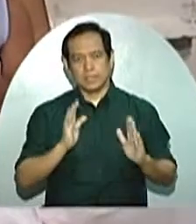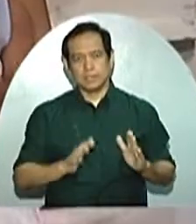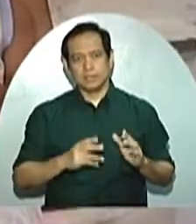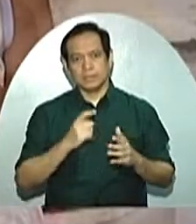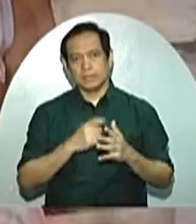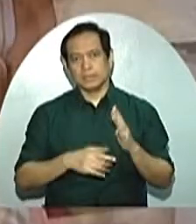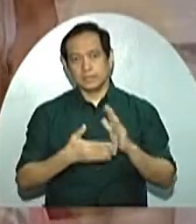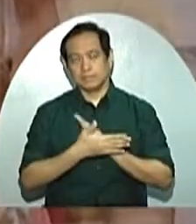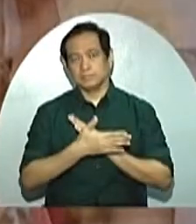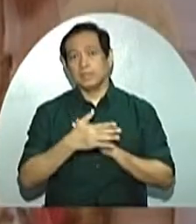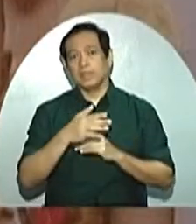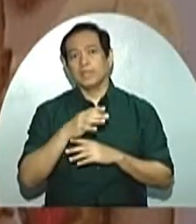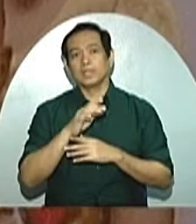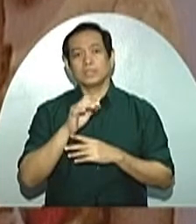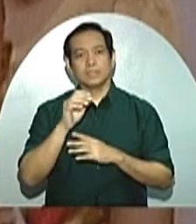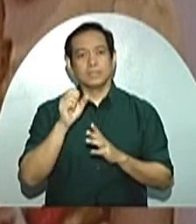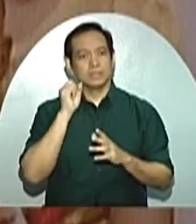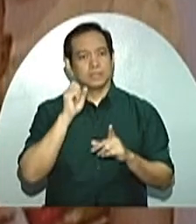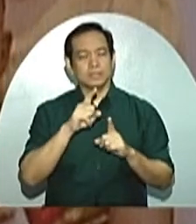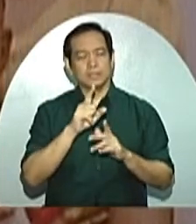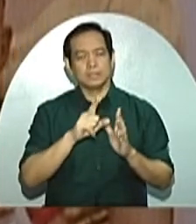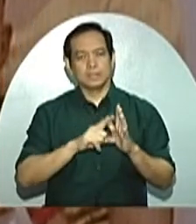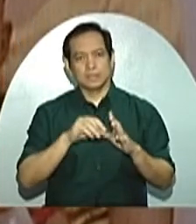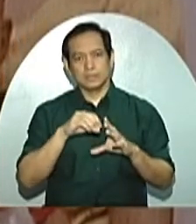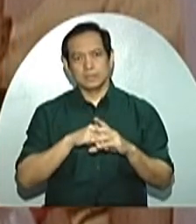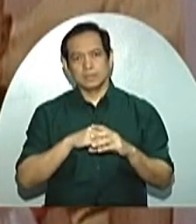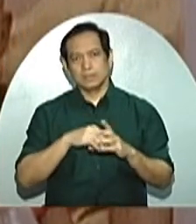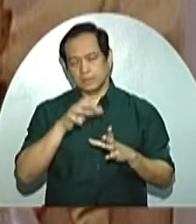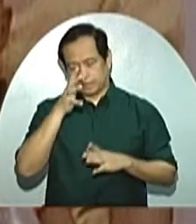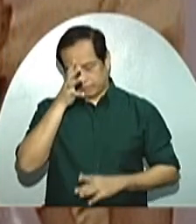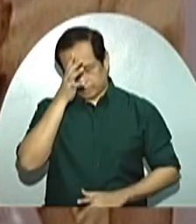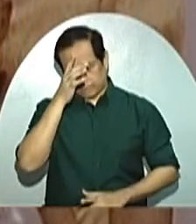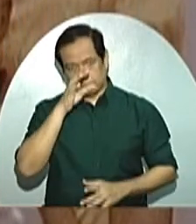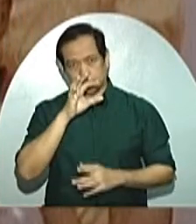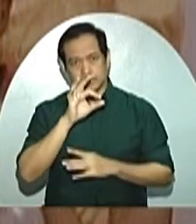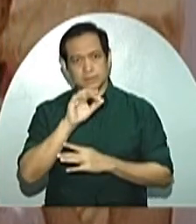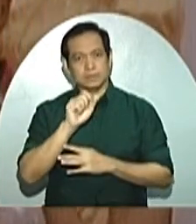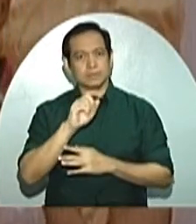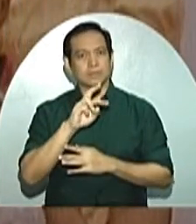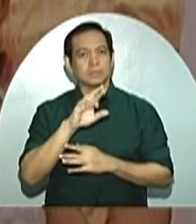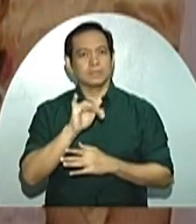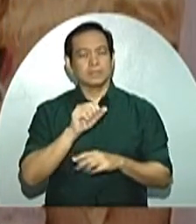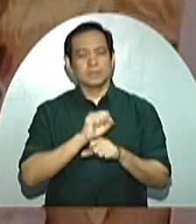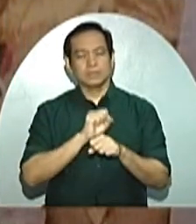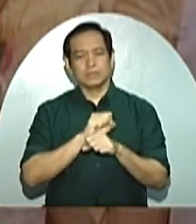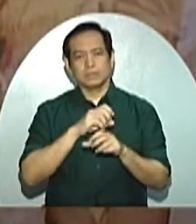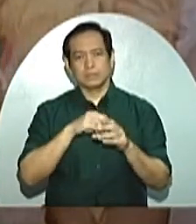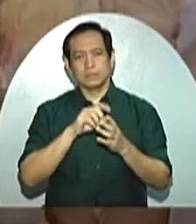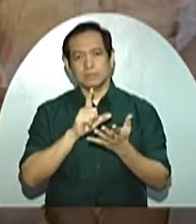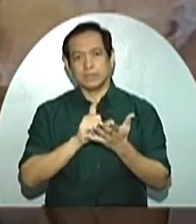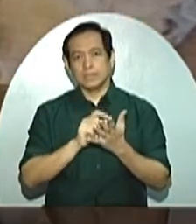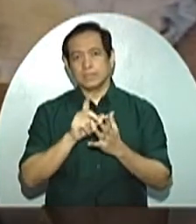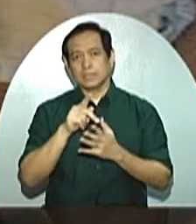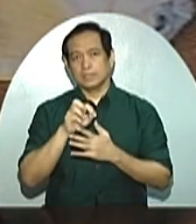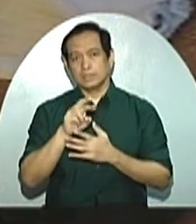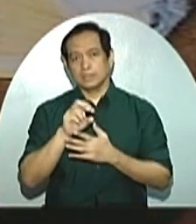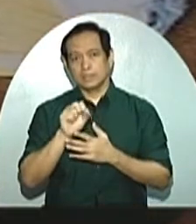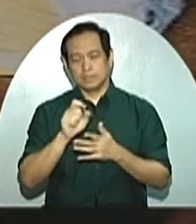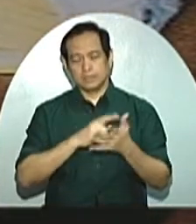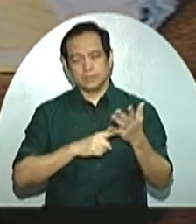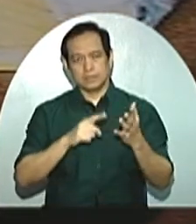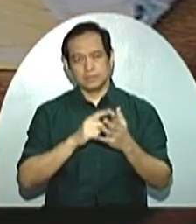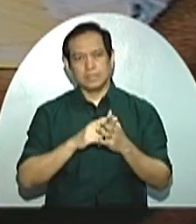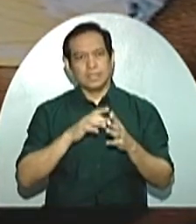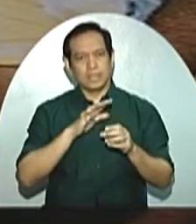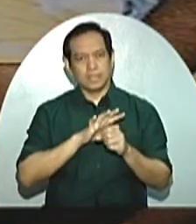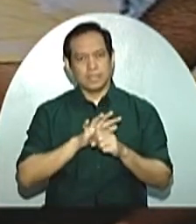si Mercy. Factory worker ang tatay ni Kian sa isang printing press. Sapat lamang para sa kanilang mga pang-araw-araw